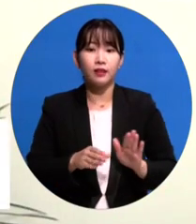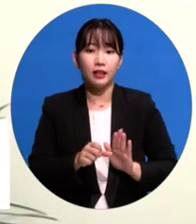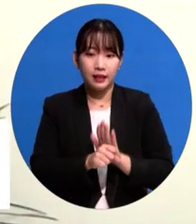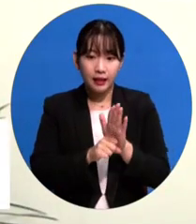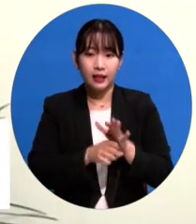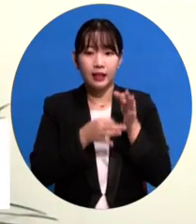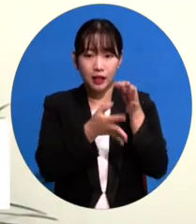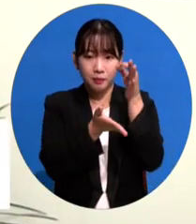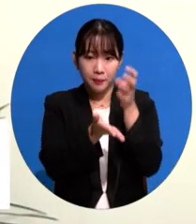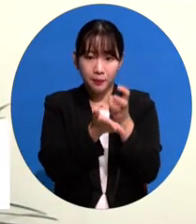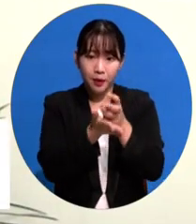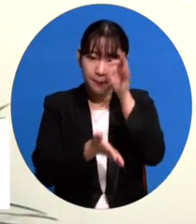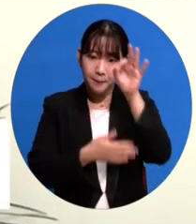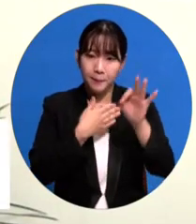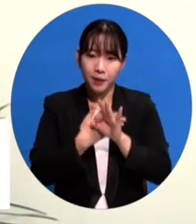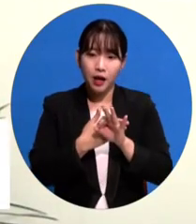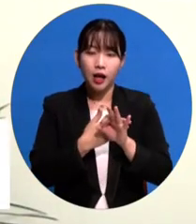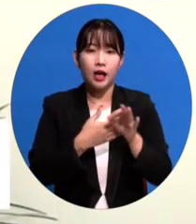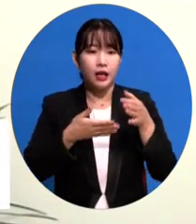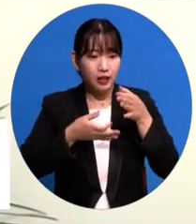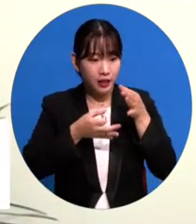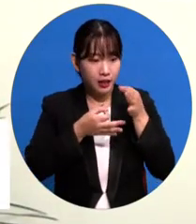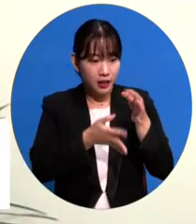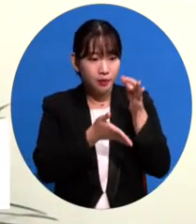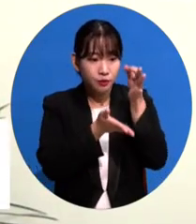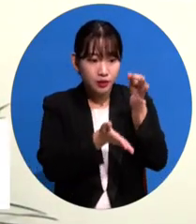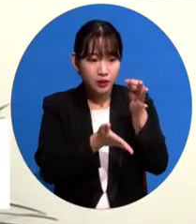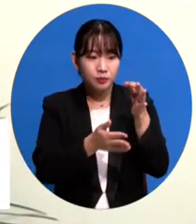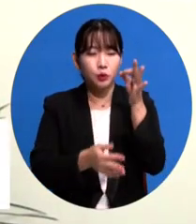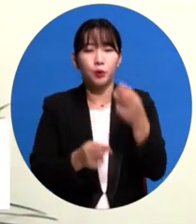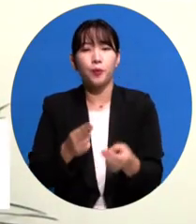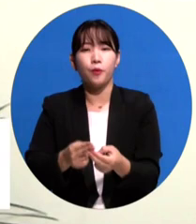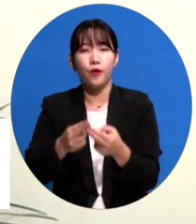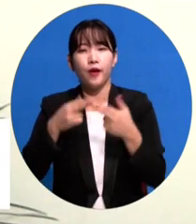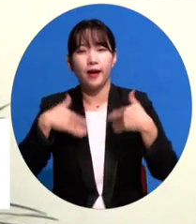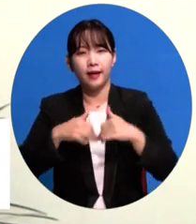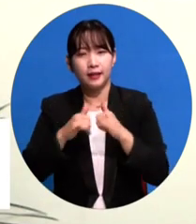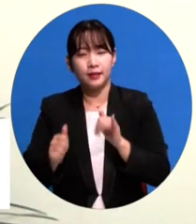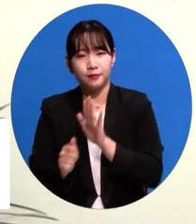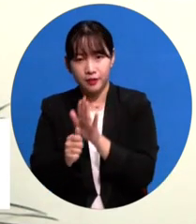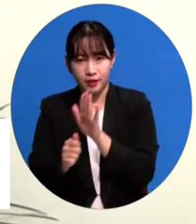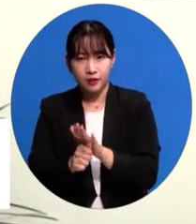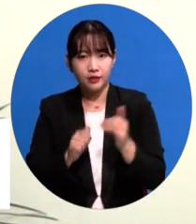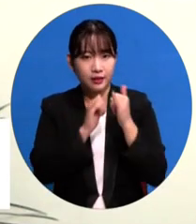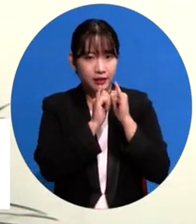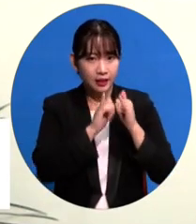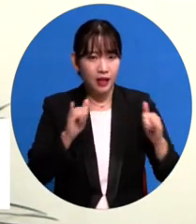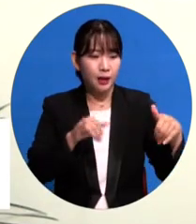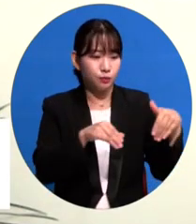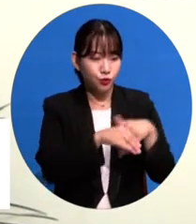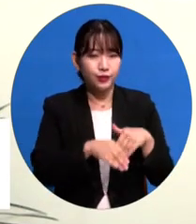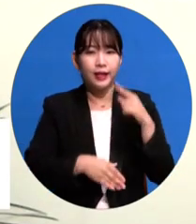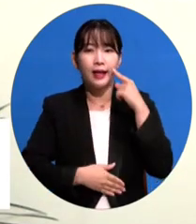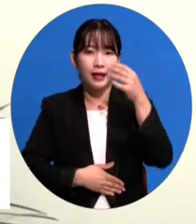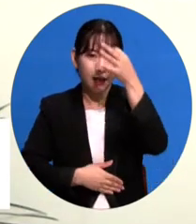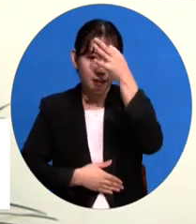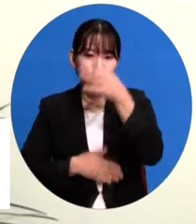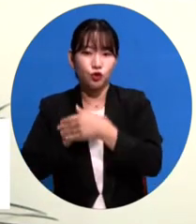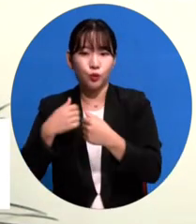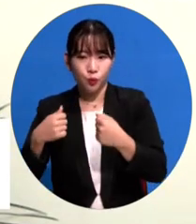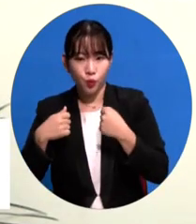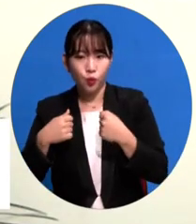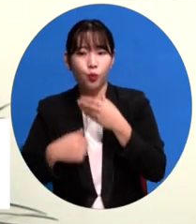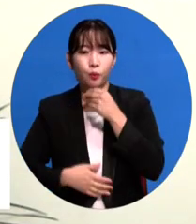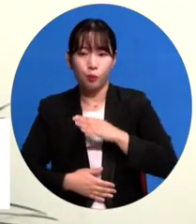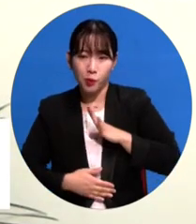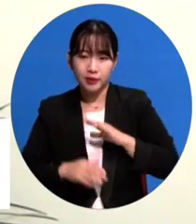고향사랑기부금법에 따르면 기부금은 기금으로 조성해서 취약계층을 지원하고 주민의 문화예술 복원 증진,